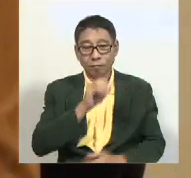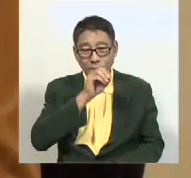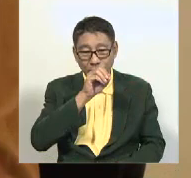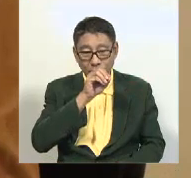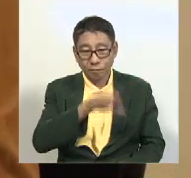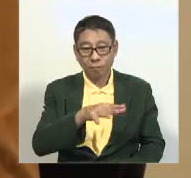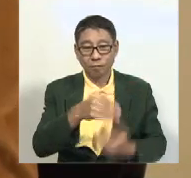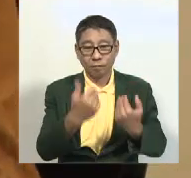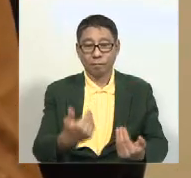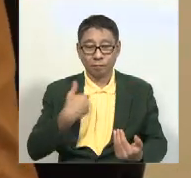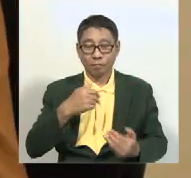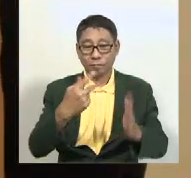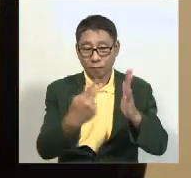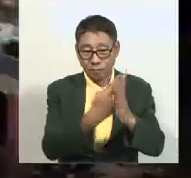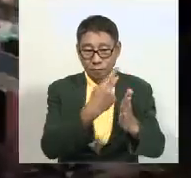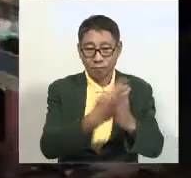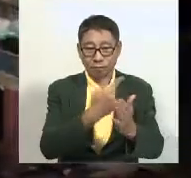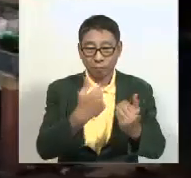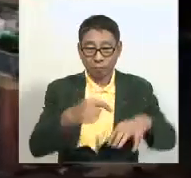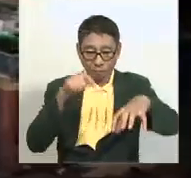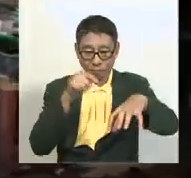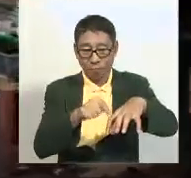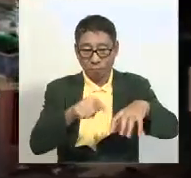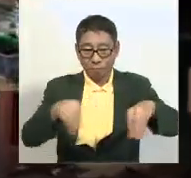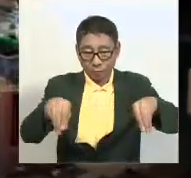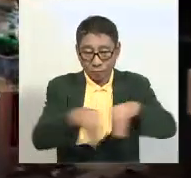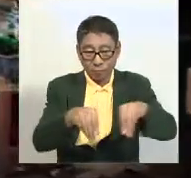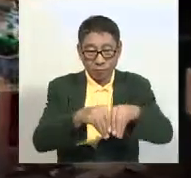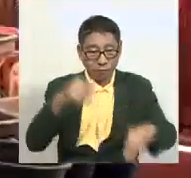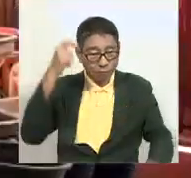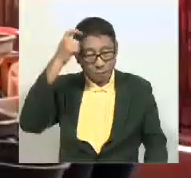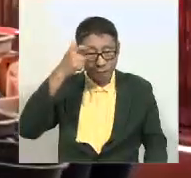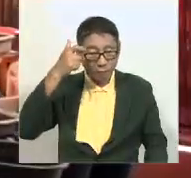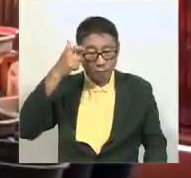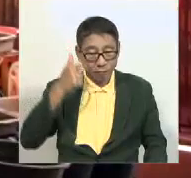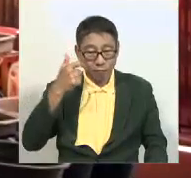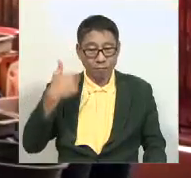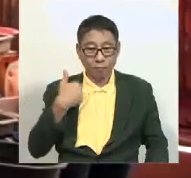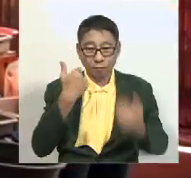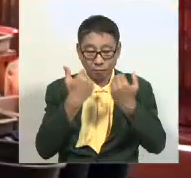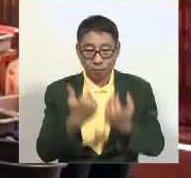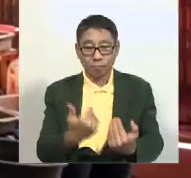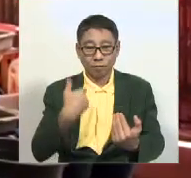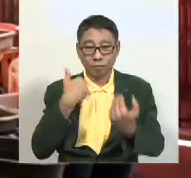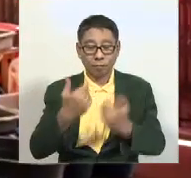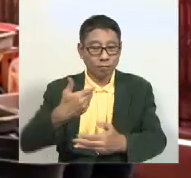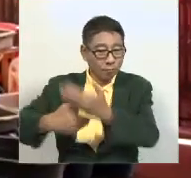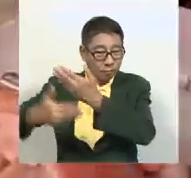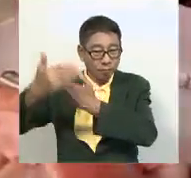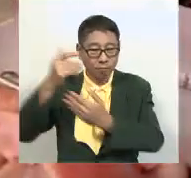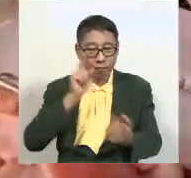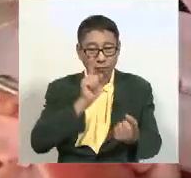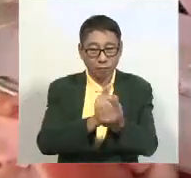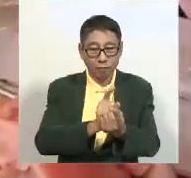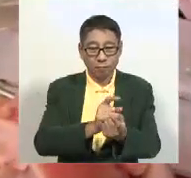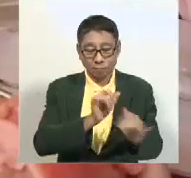บอกนะคะว่าเมืองกาญจนบุรีเนี่ยเป็นพื้นที่ติดชายแดนก็คือที่บ้านพุน้ำร้อนติดเมียนมาที่ผ่านมาก็ไม่พ